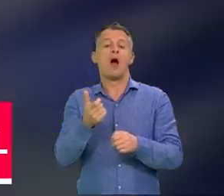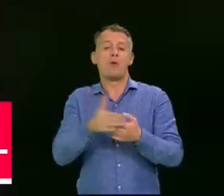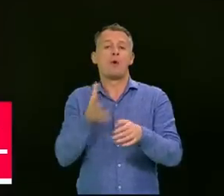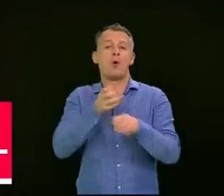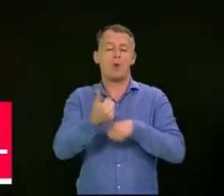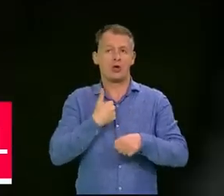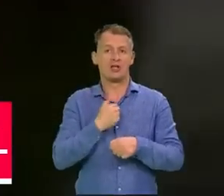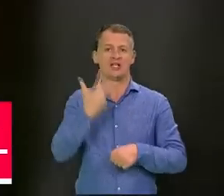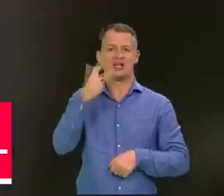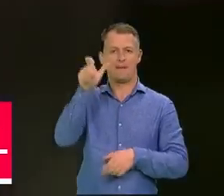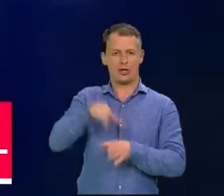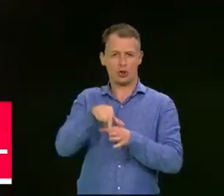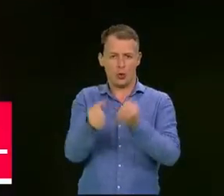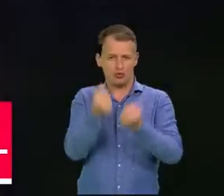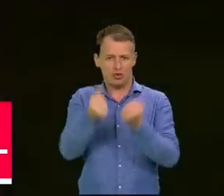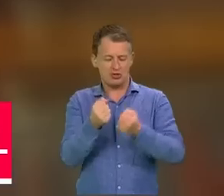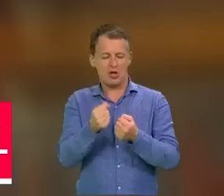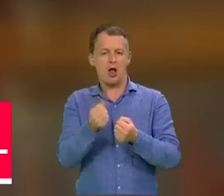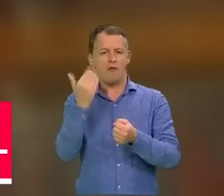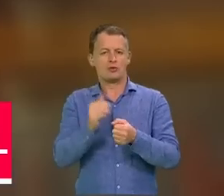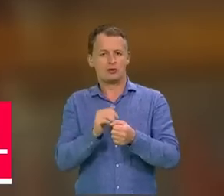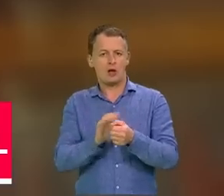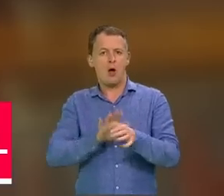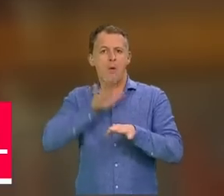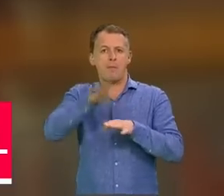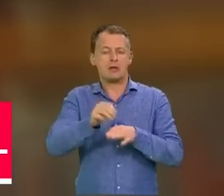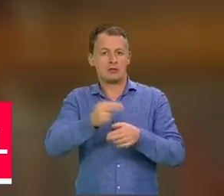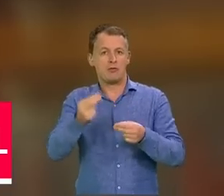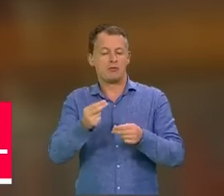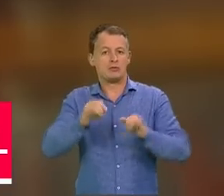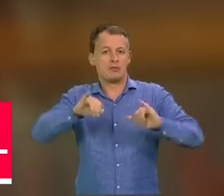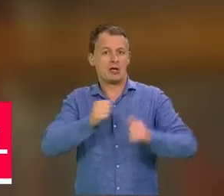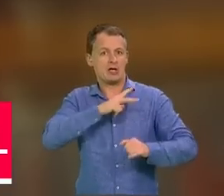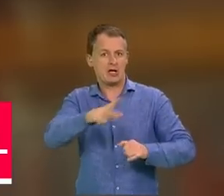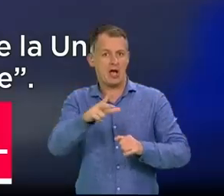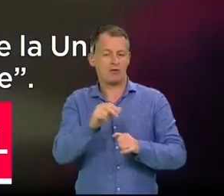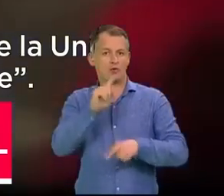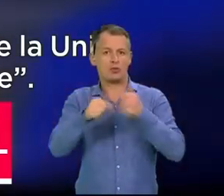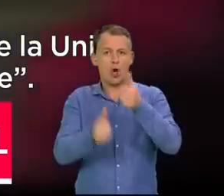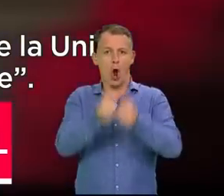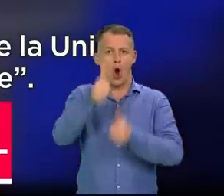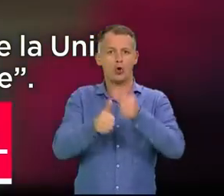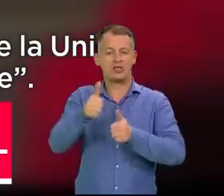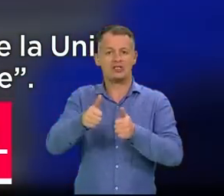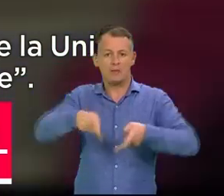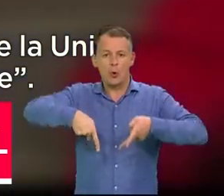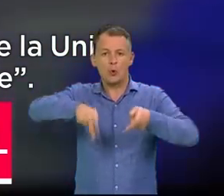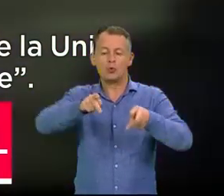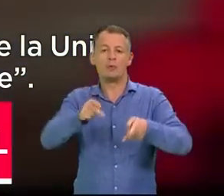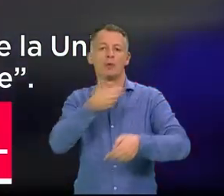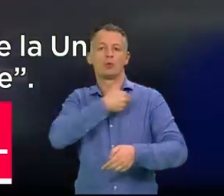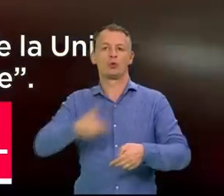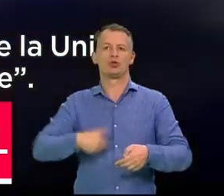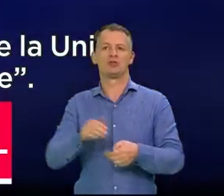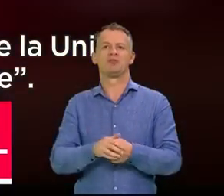Trei șoferi teribiliști au fost la un pas de o tragedie după ce s-au luat la întrecere pe un bulevard central din București. Ei se șicanau în trafic